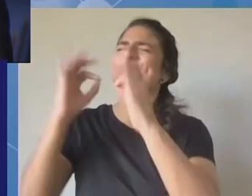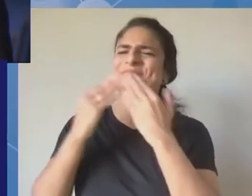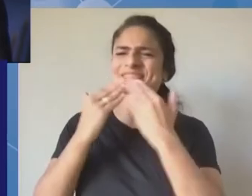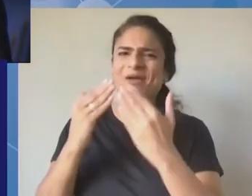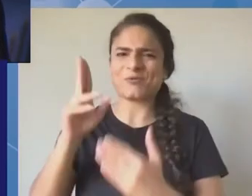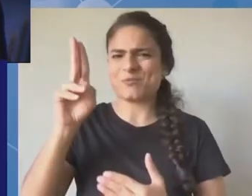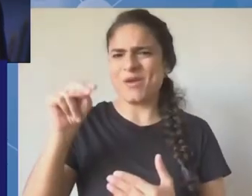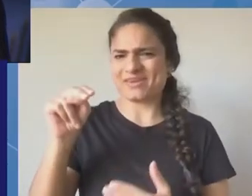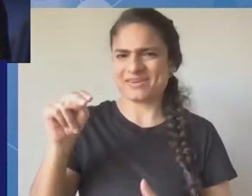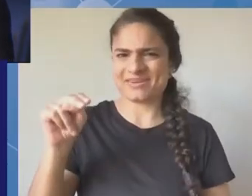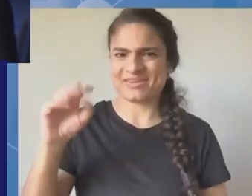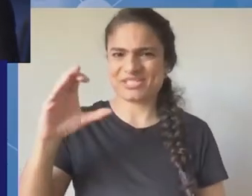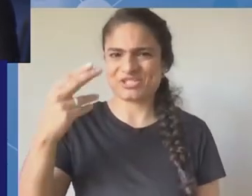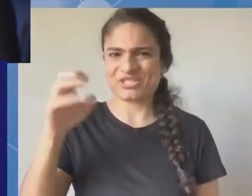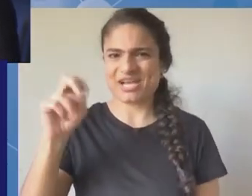谢谢你。